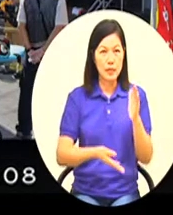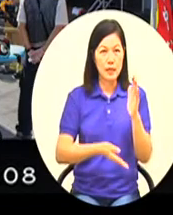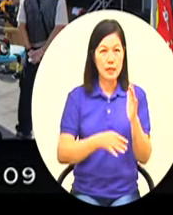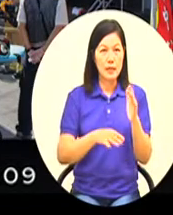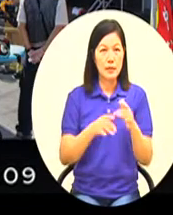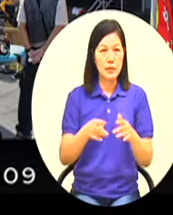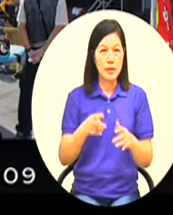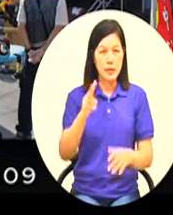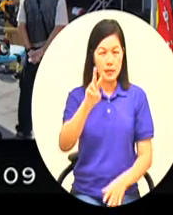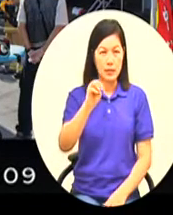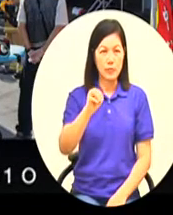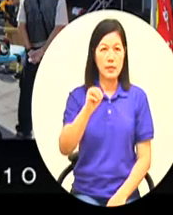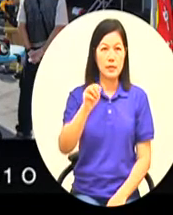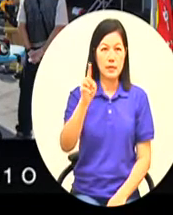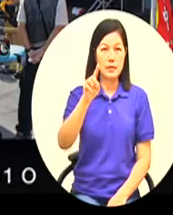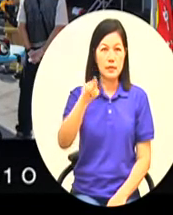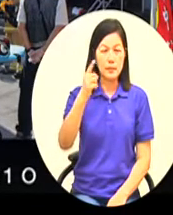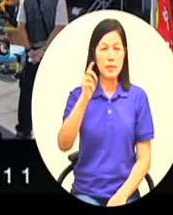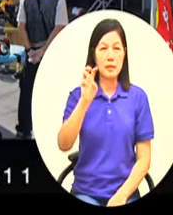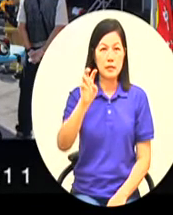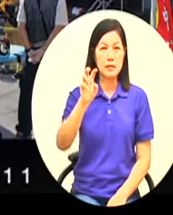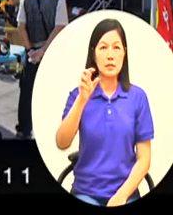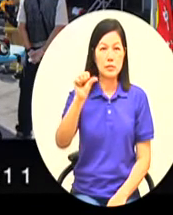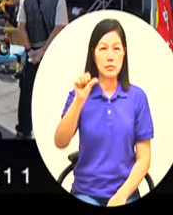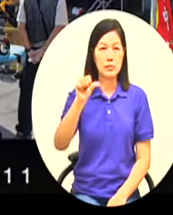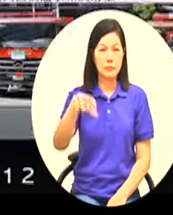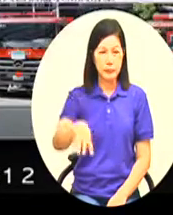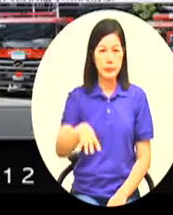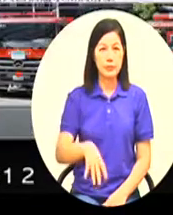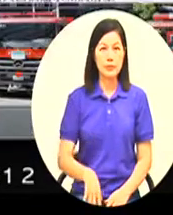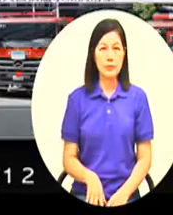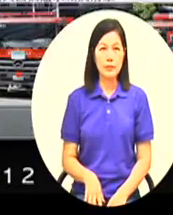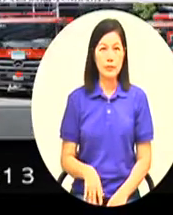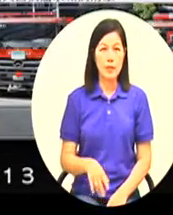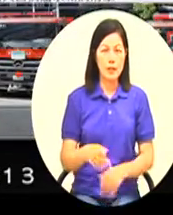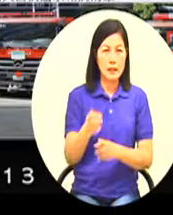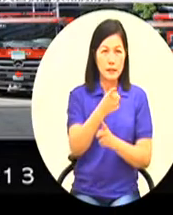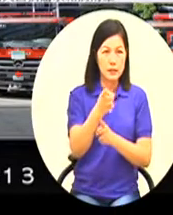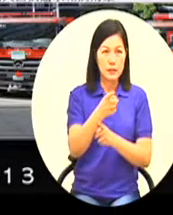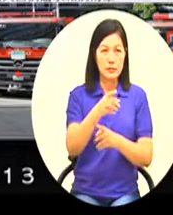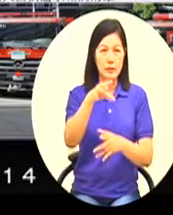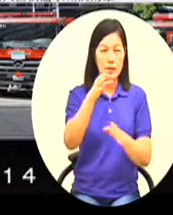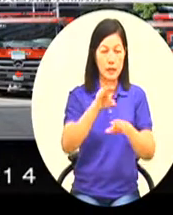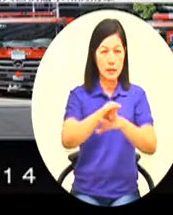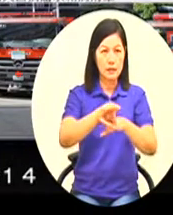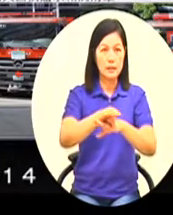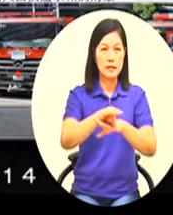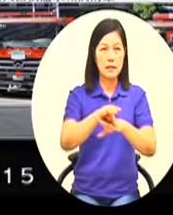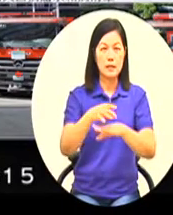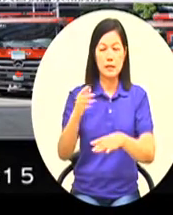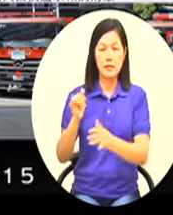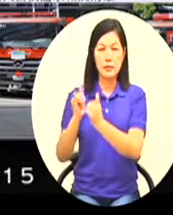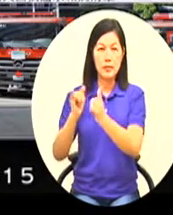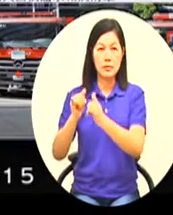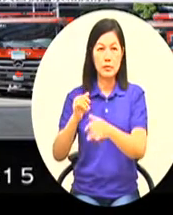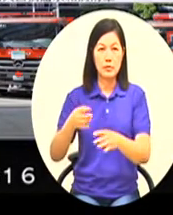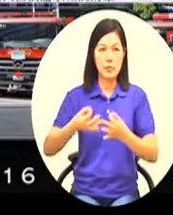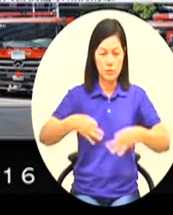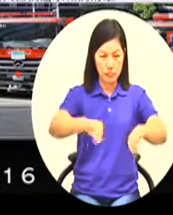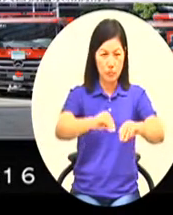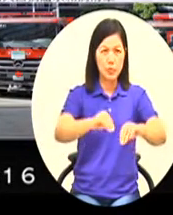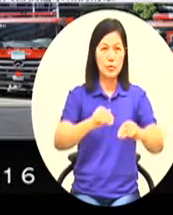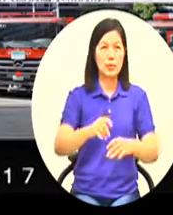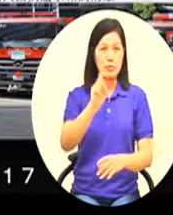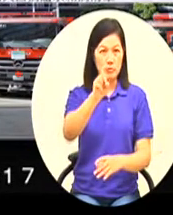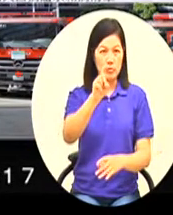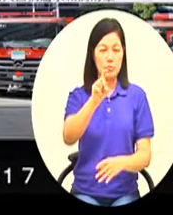20175次。本年度新购30公尺引梯车2辆。并接受民间捐赠各式消防车辆10辆，另购